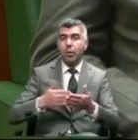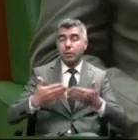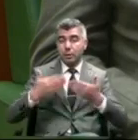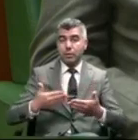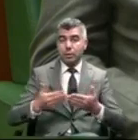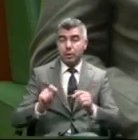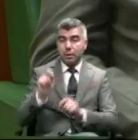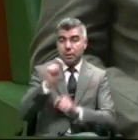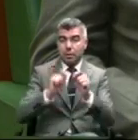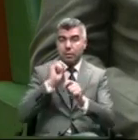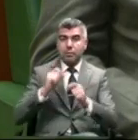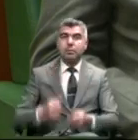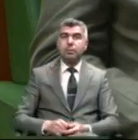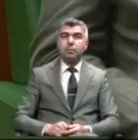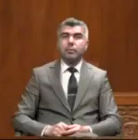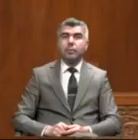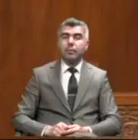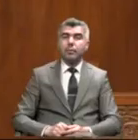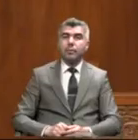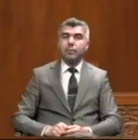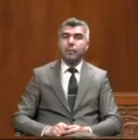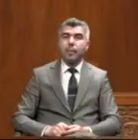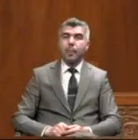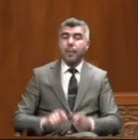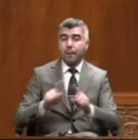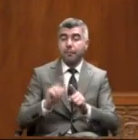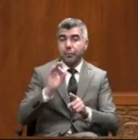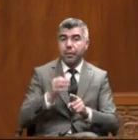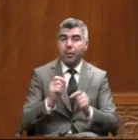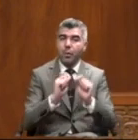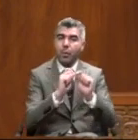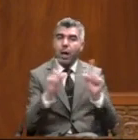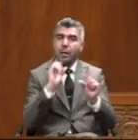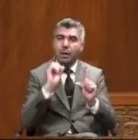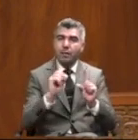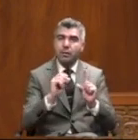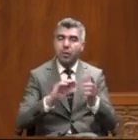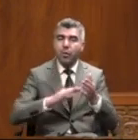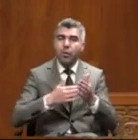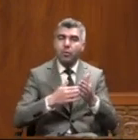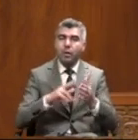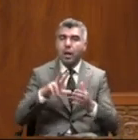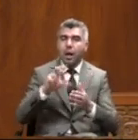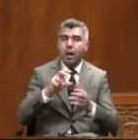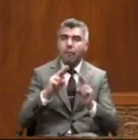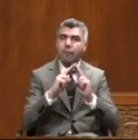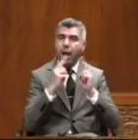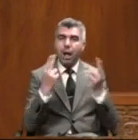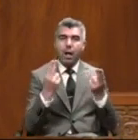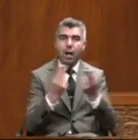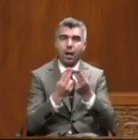الان يعد تكريسا واضحا معترفا به دوليا